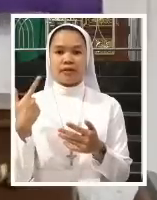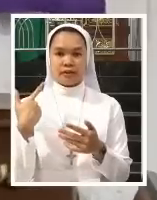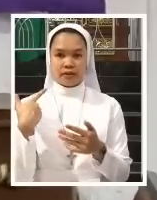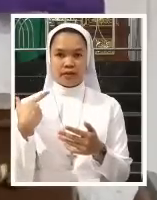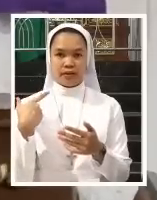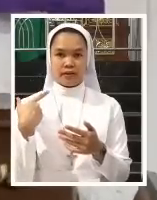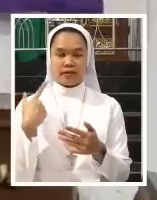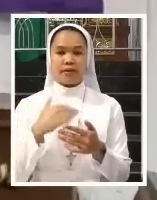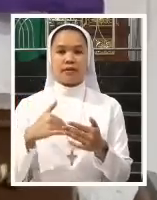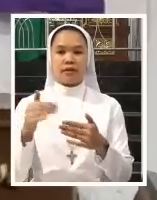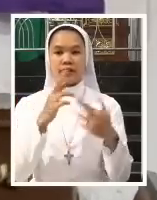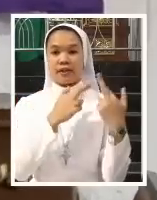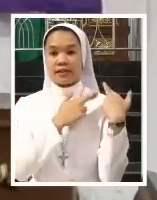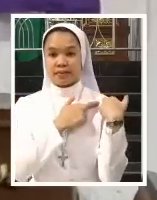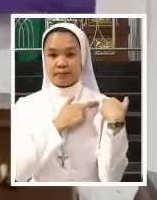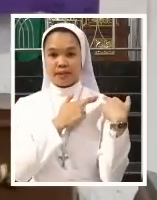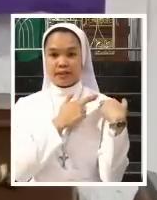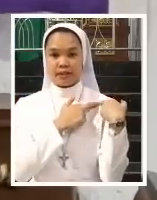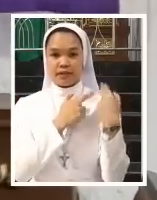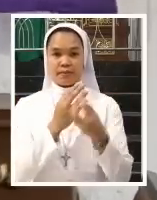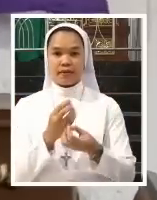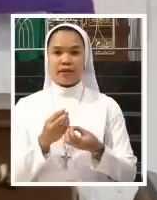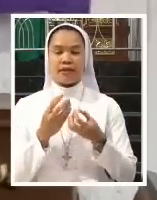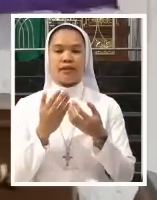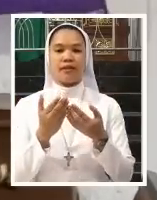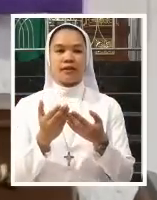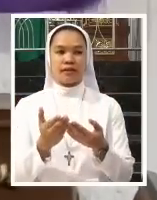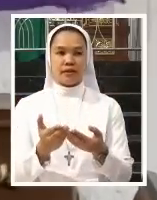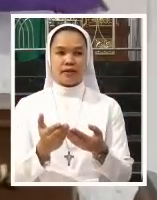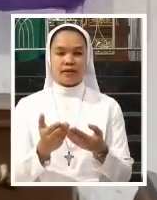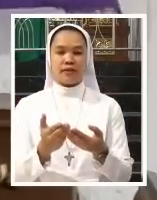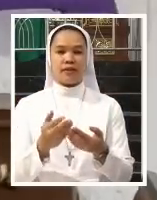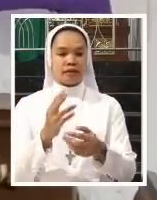pinaniwalaan nin katungdan sa saiyang mga karnero.